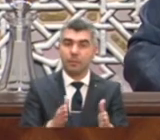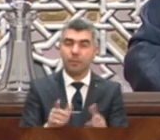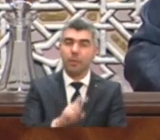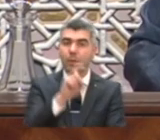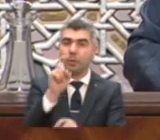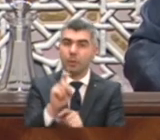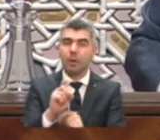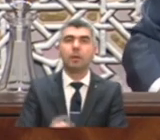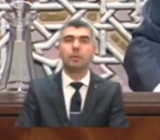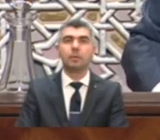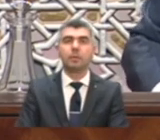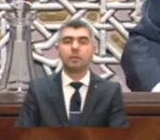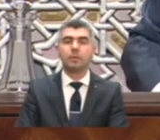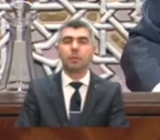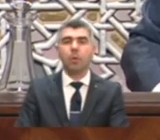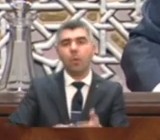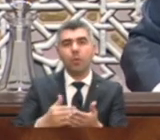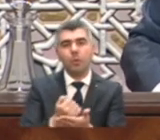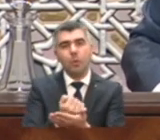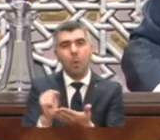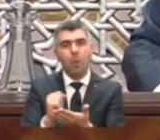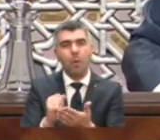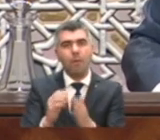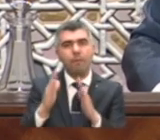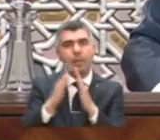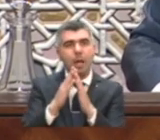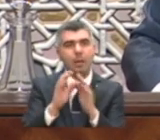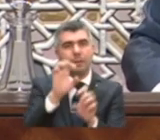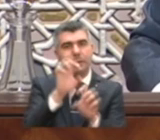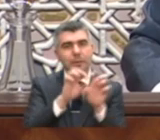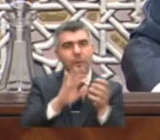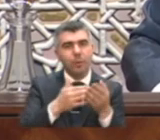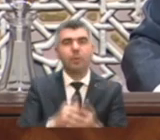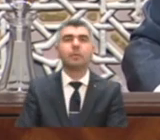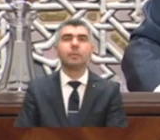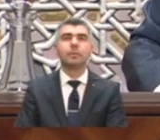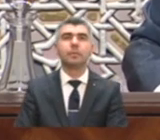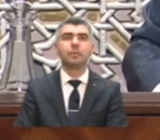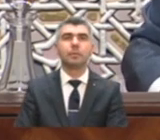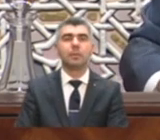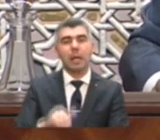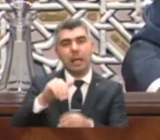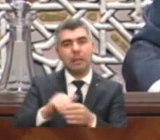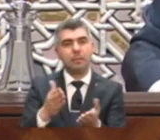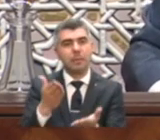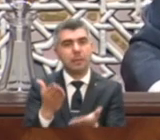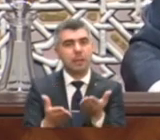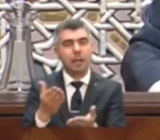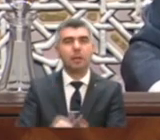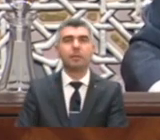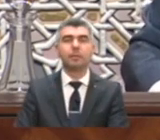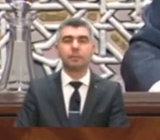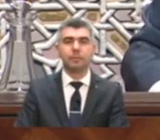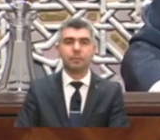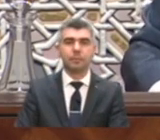السؤال الموالي، القضاء على دور صفيح للسيدات والسادة النواب المحترمين الفريق الاستقلالي الوحدة والتعادلية.